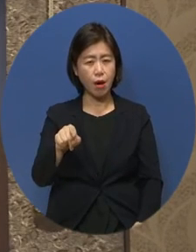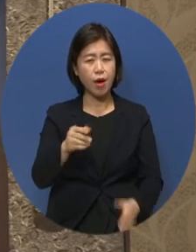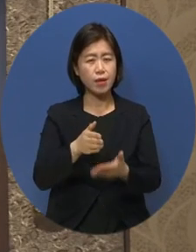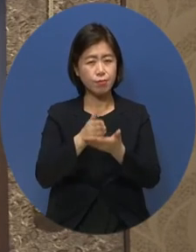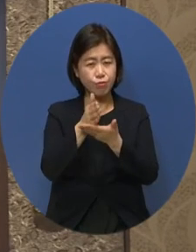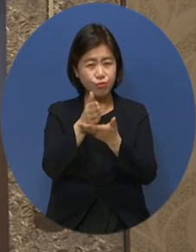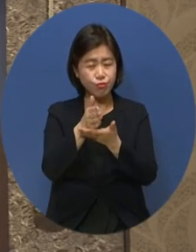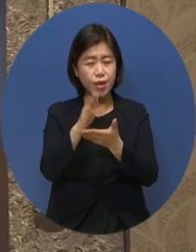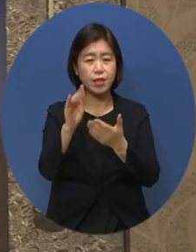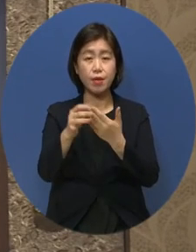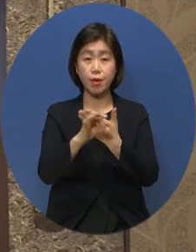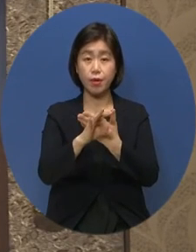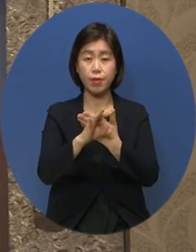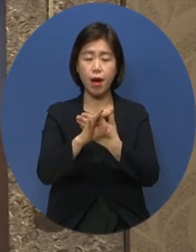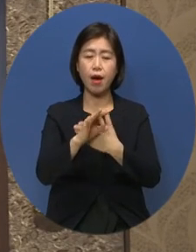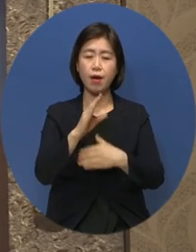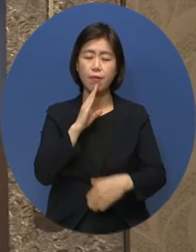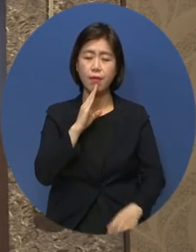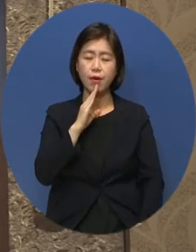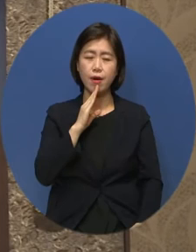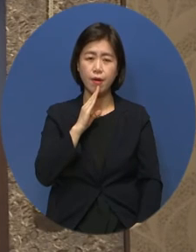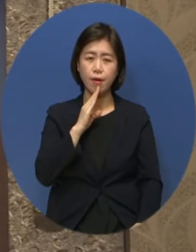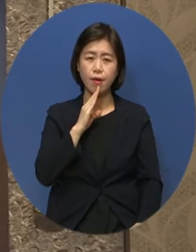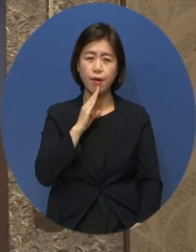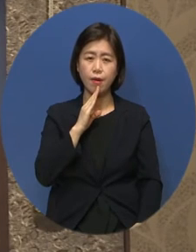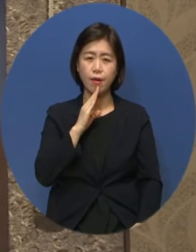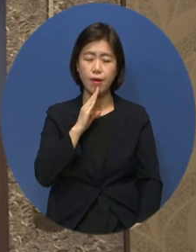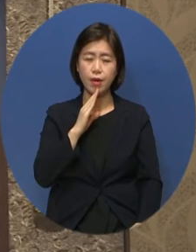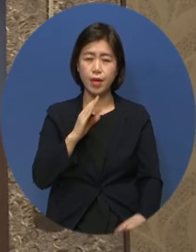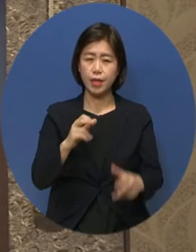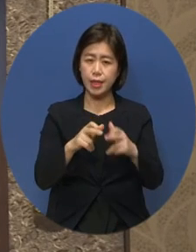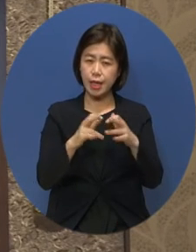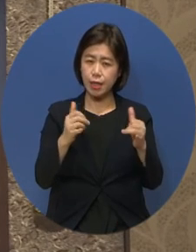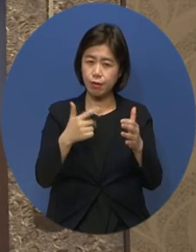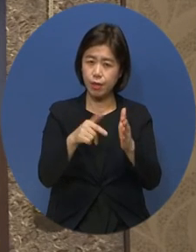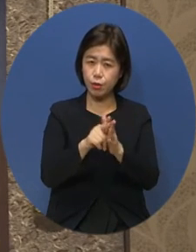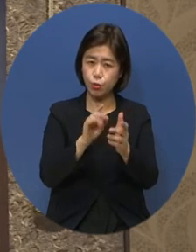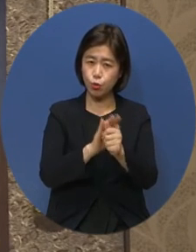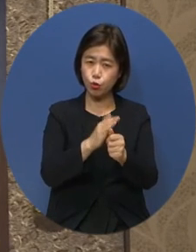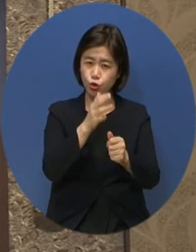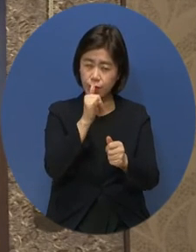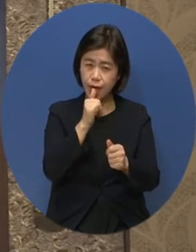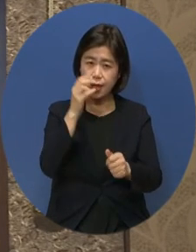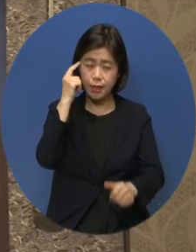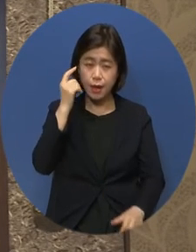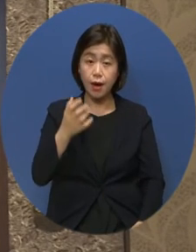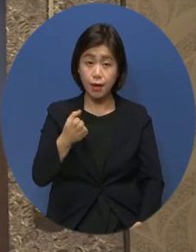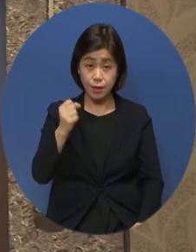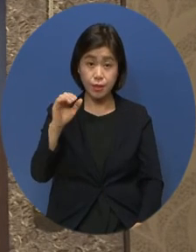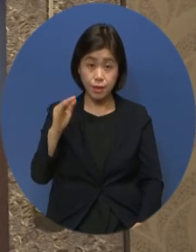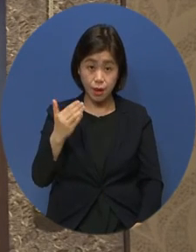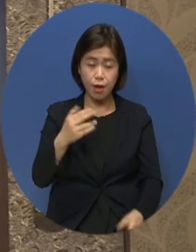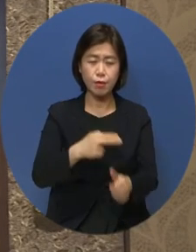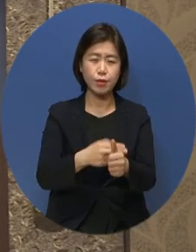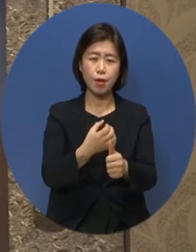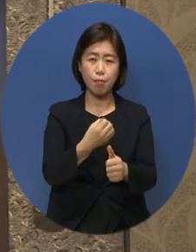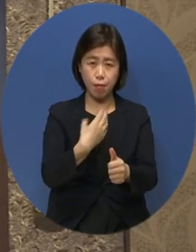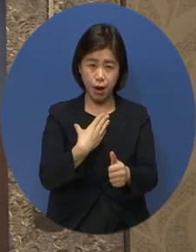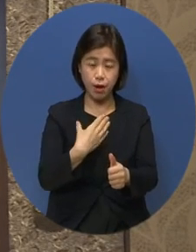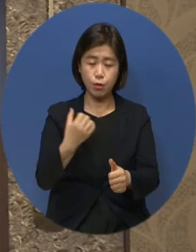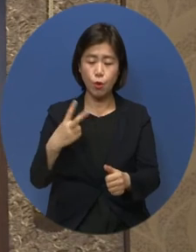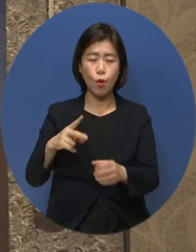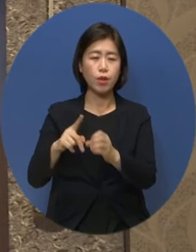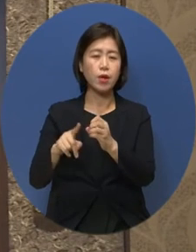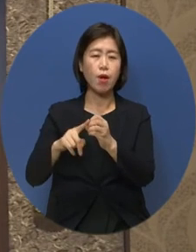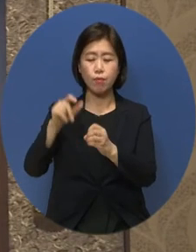이제 선생님이 얘기해 주시고 또 제가 다 내던 차례 스님께서 이런 부분에 대해서 414 바가 있다고